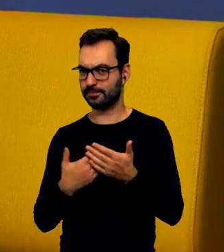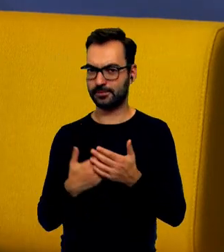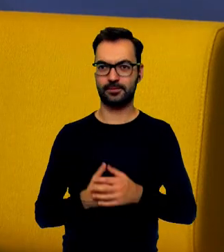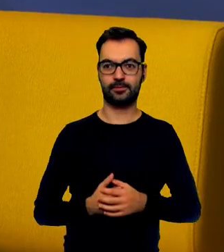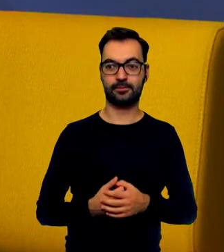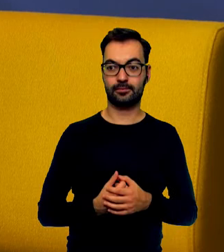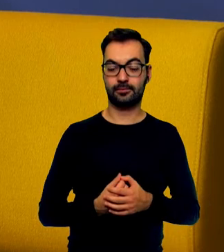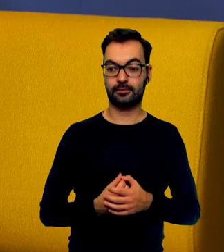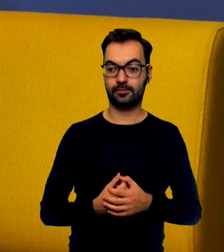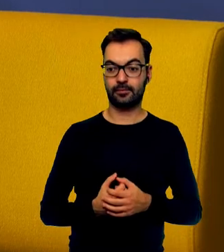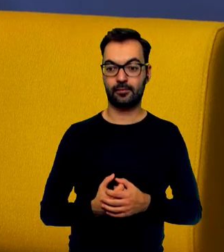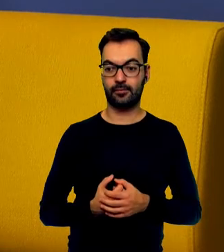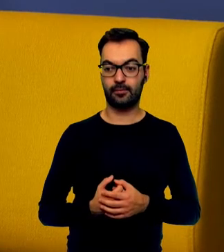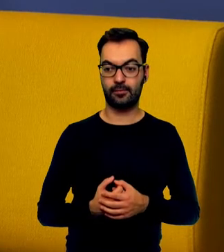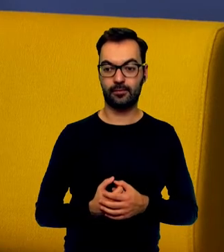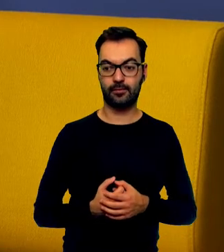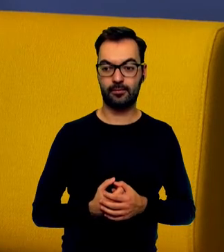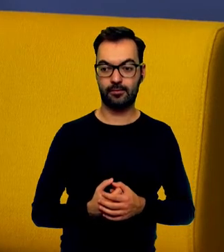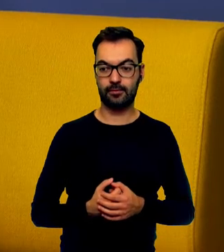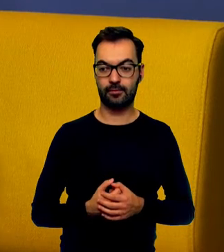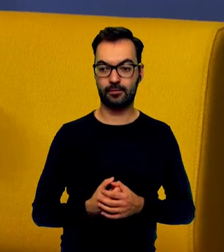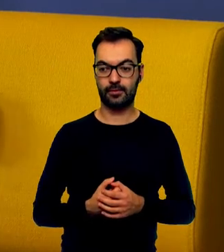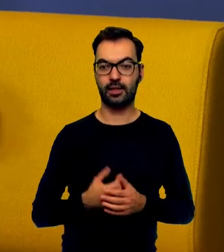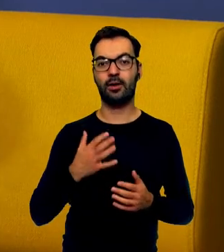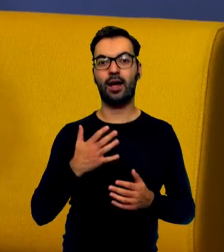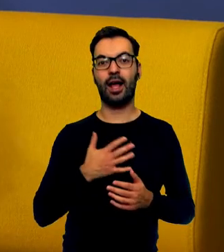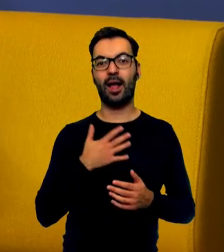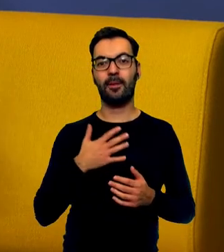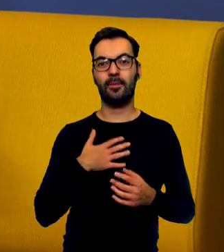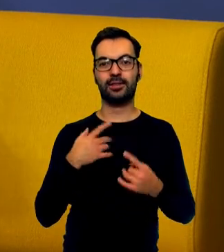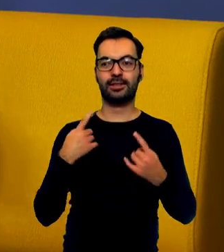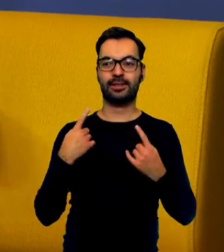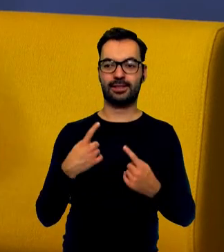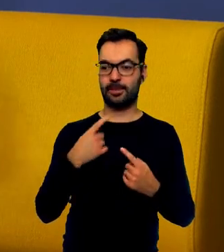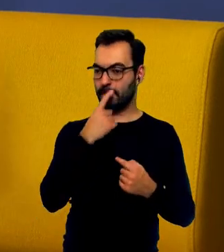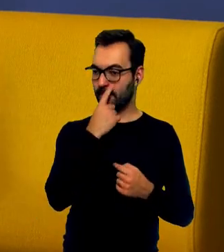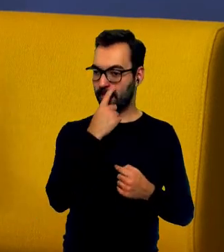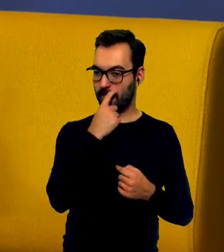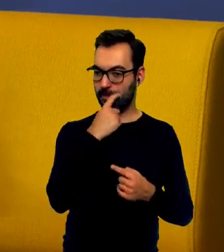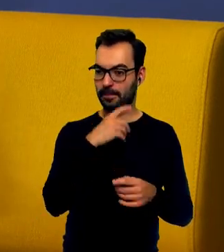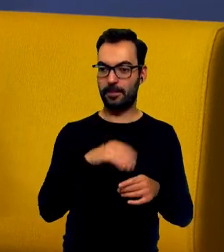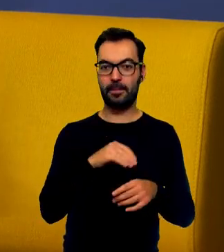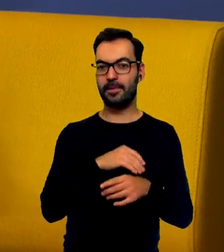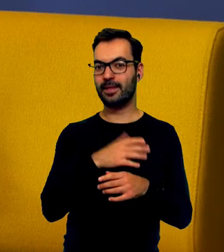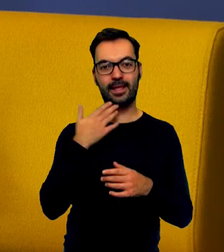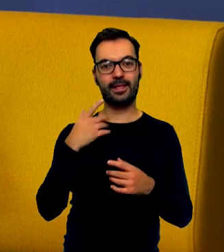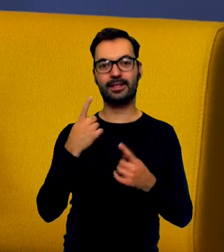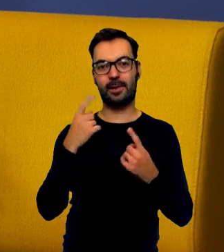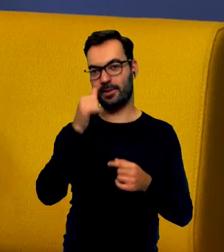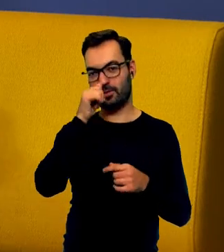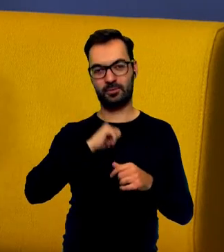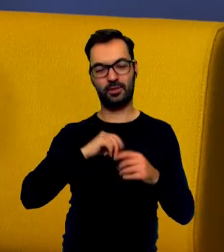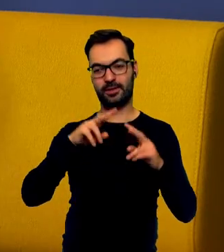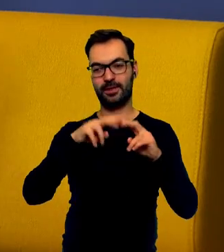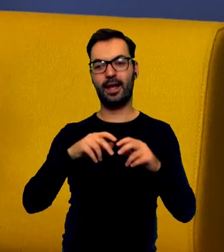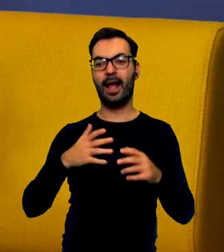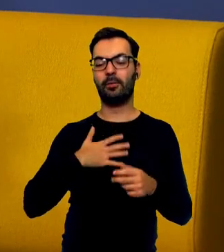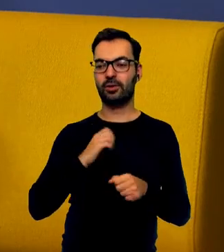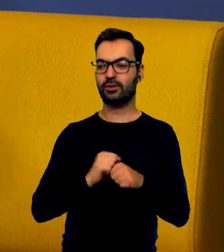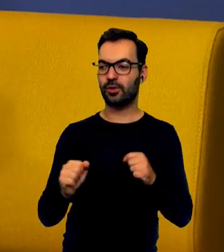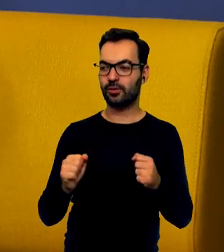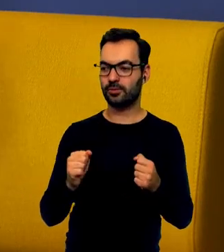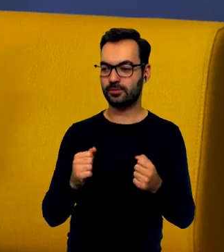bo one same tych powiedziałbym narzędzi weryfikacji nie mają w sobie. To znaczy są